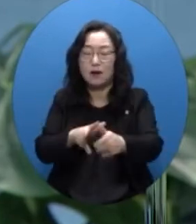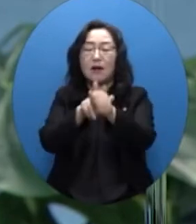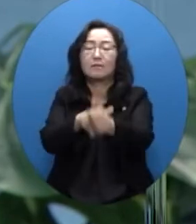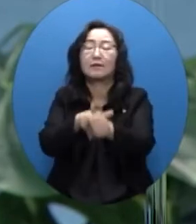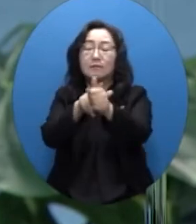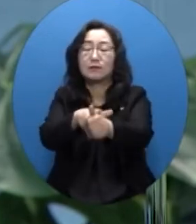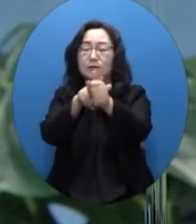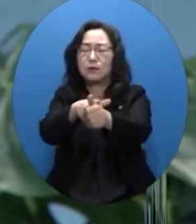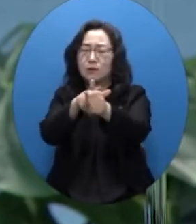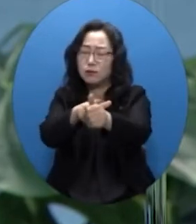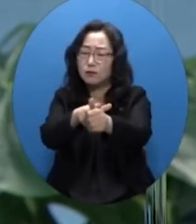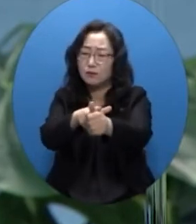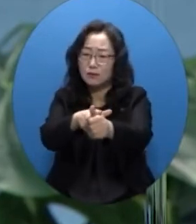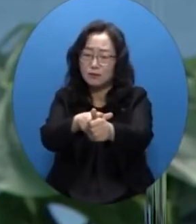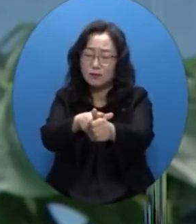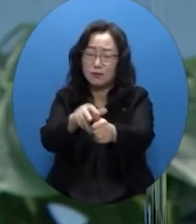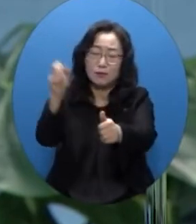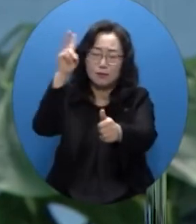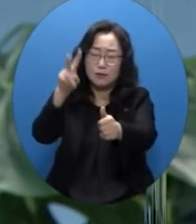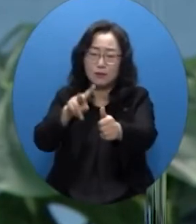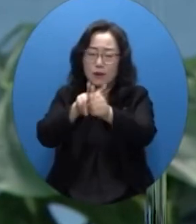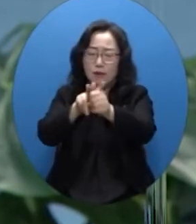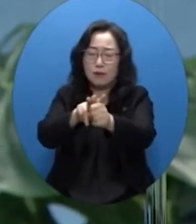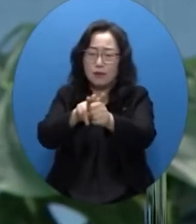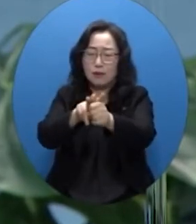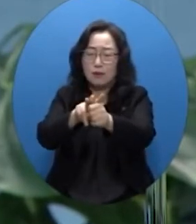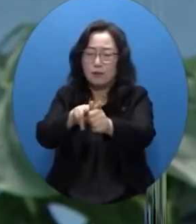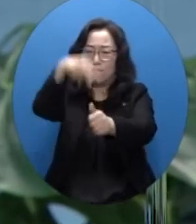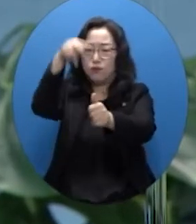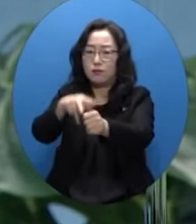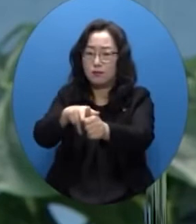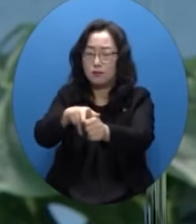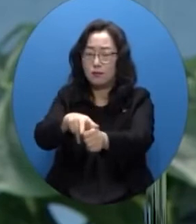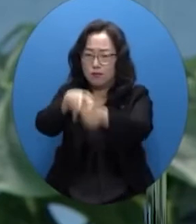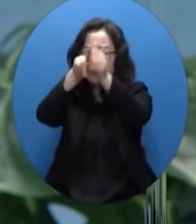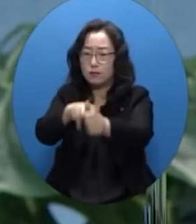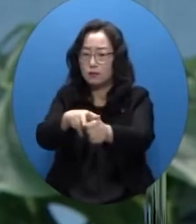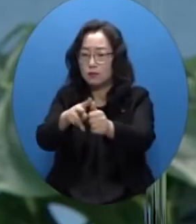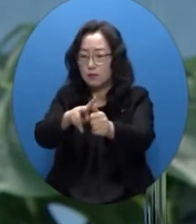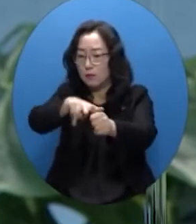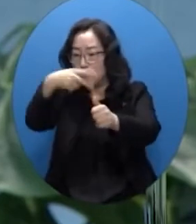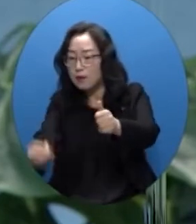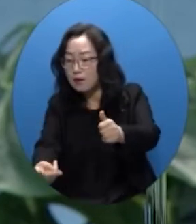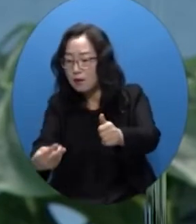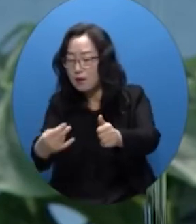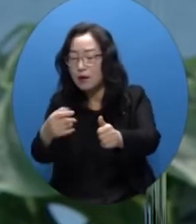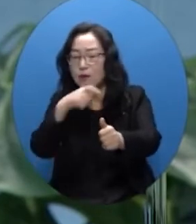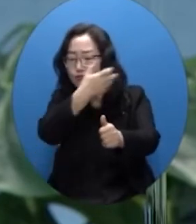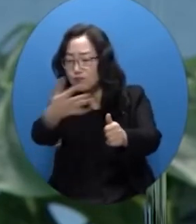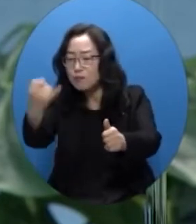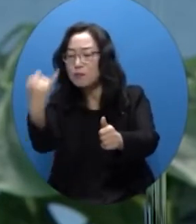증가 박자 그래서 말에 떨어졌고 강에 떨어진 것 같습니다